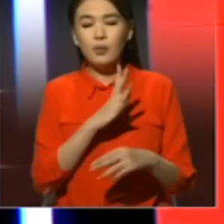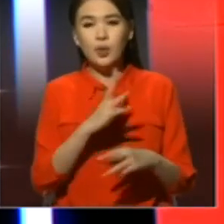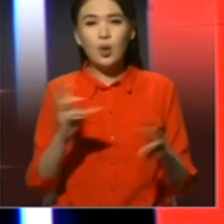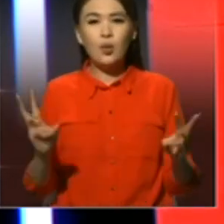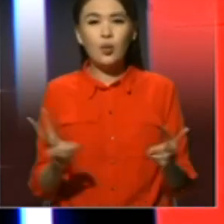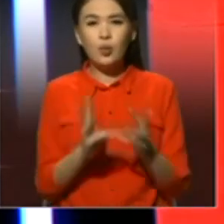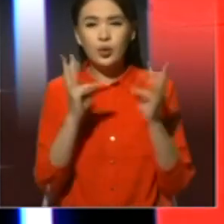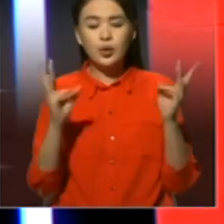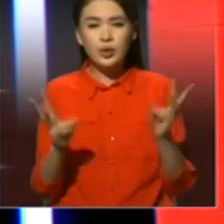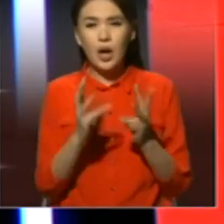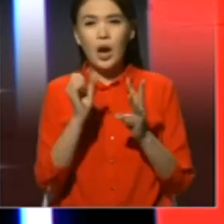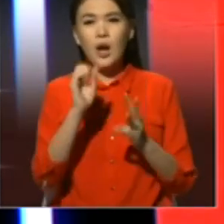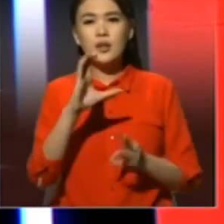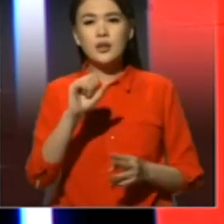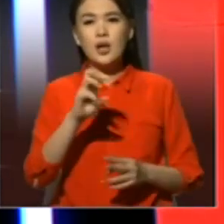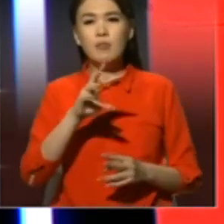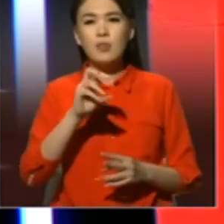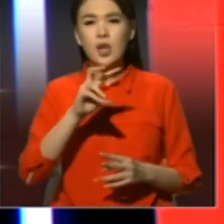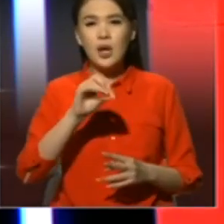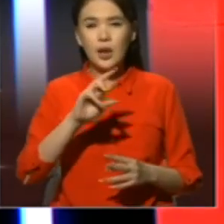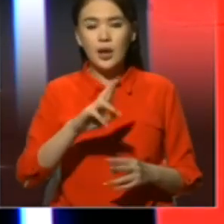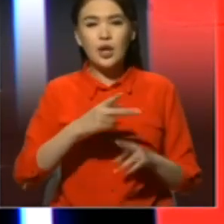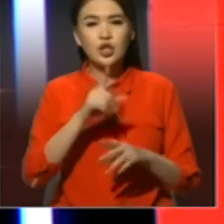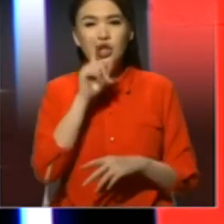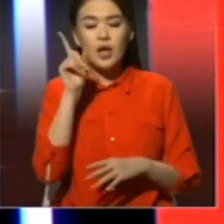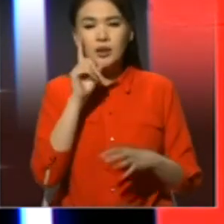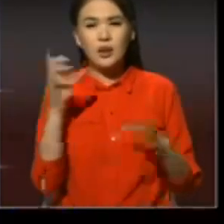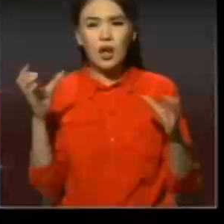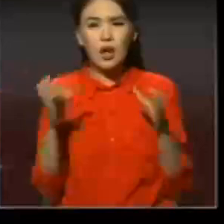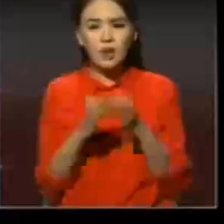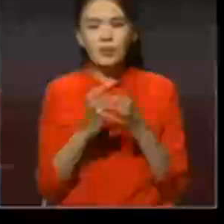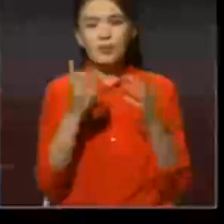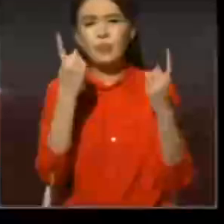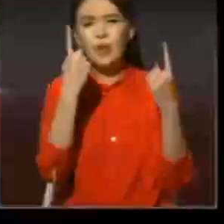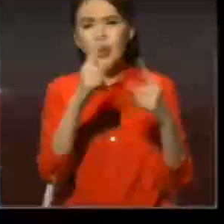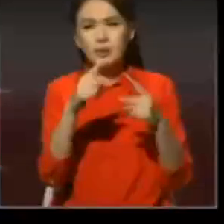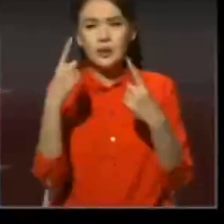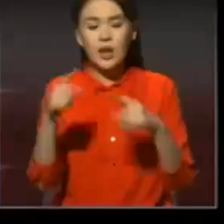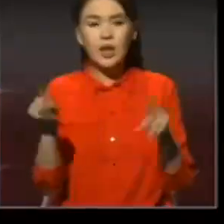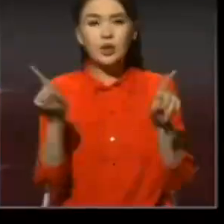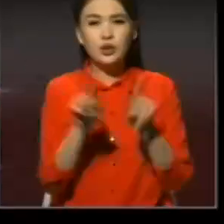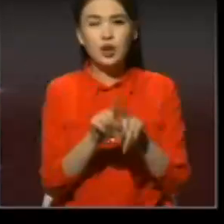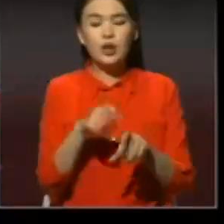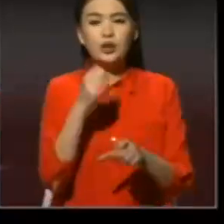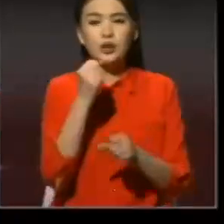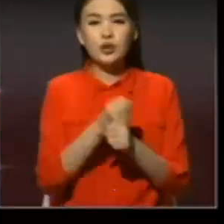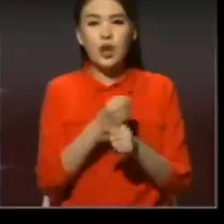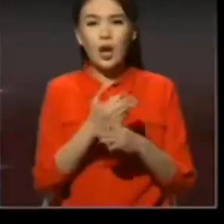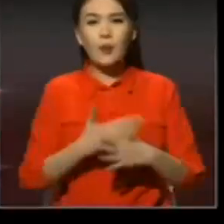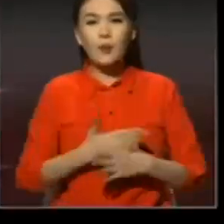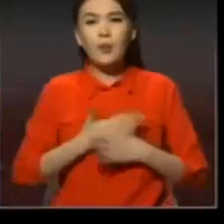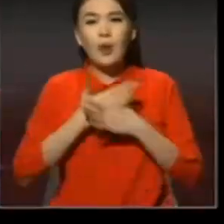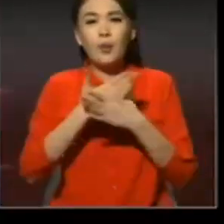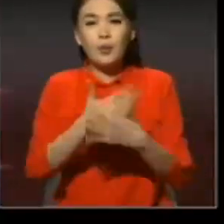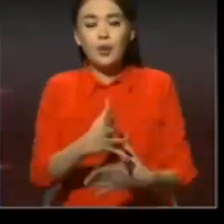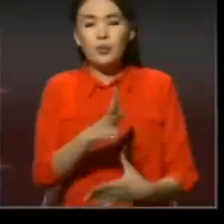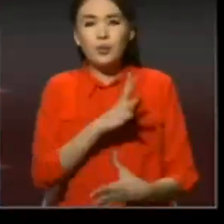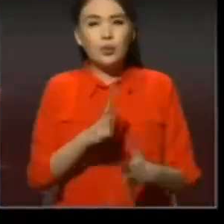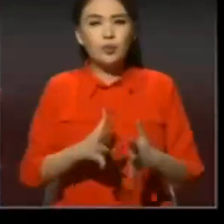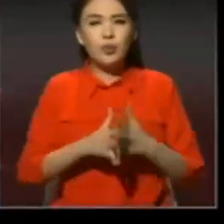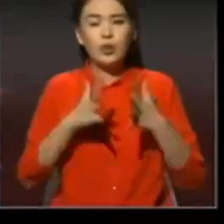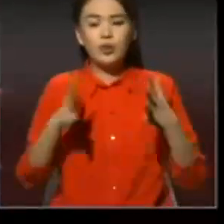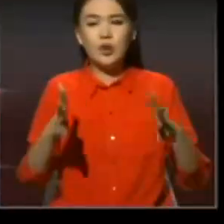өрттің кезеңінде ассамблея жастары болсын, басқа да еріктілер болсын, олардың жасаған көмегі ұшан теңіз. Елден бұрын